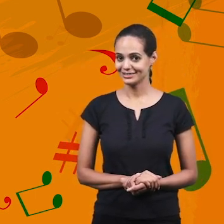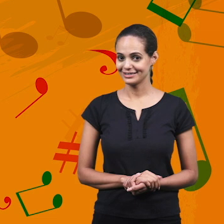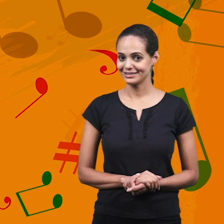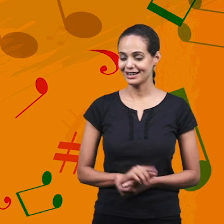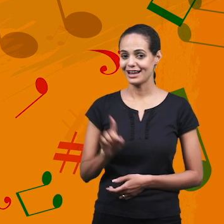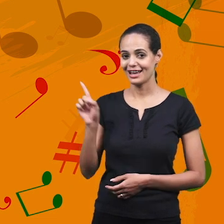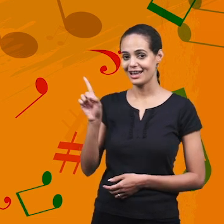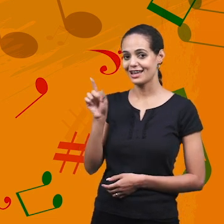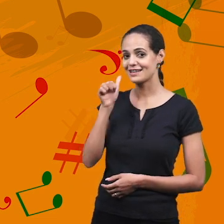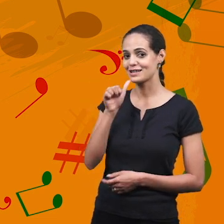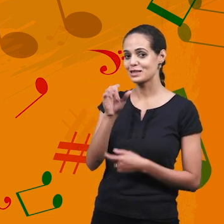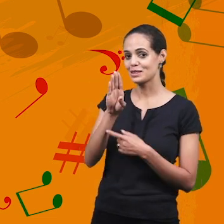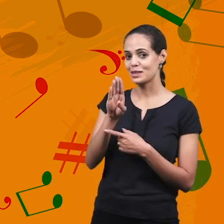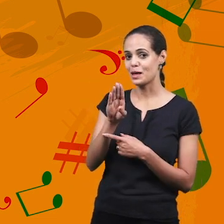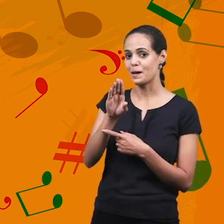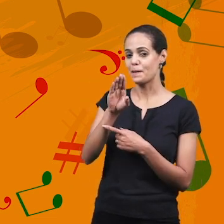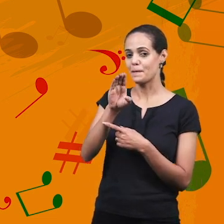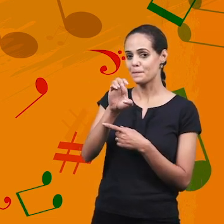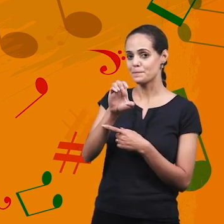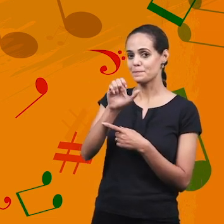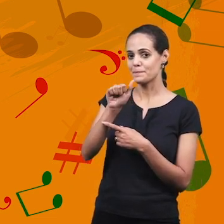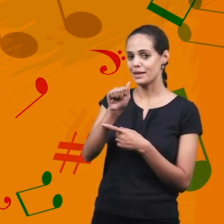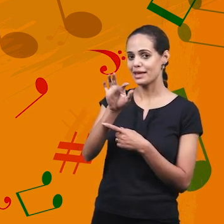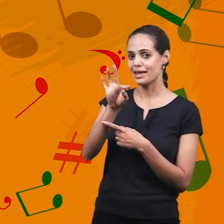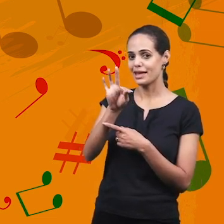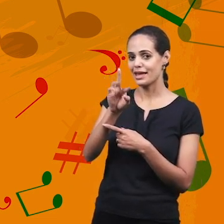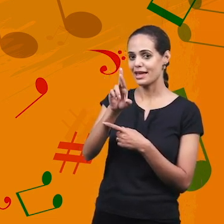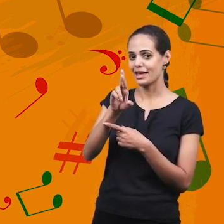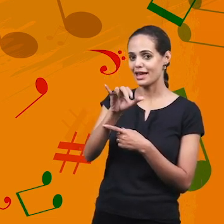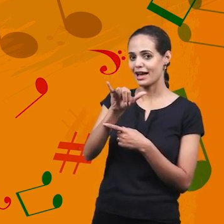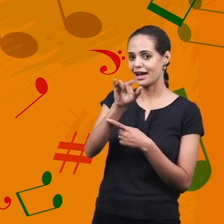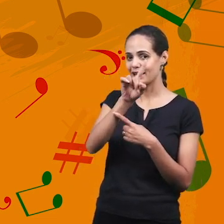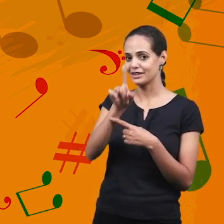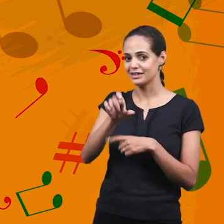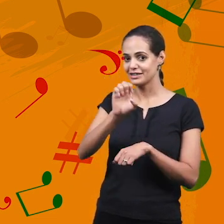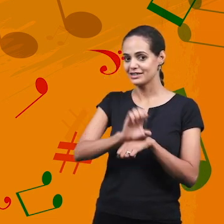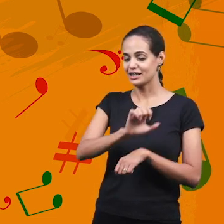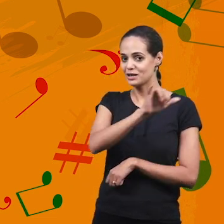L'intermédiaire Beatriz, de l'église de Madureira, Rio de Janeiro.